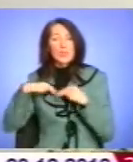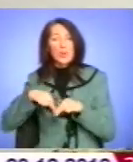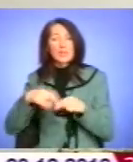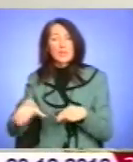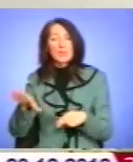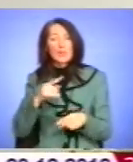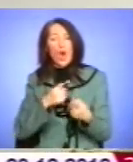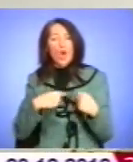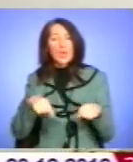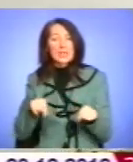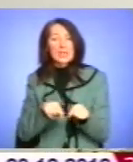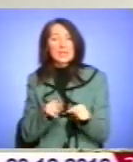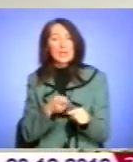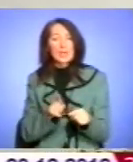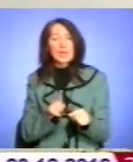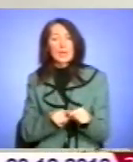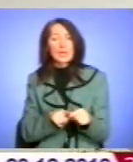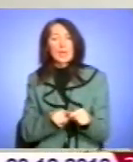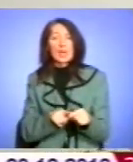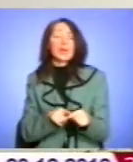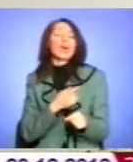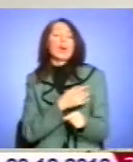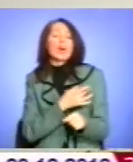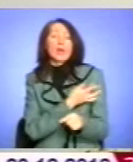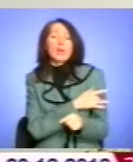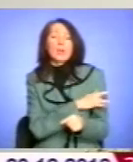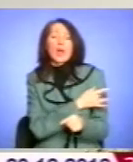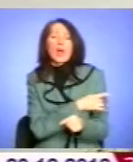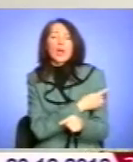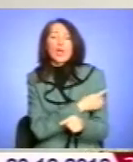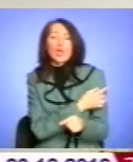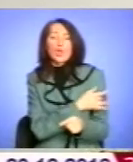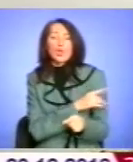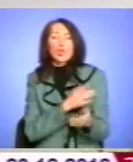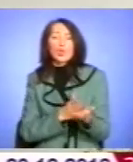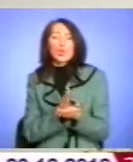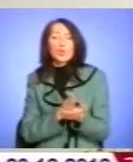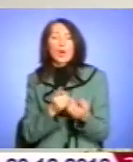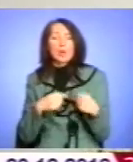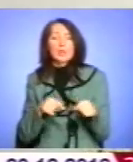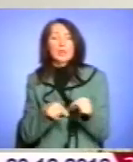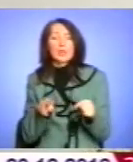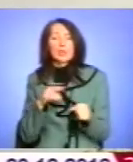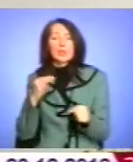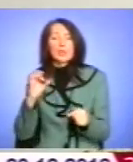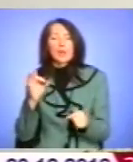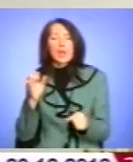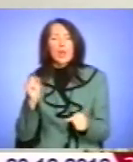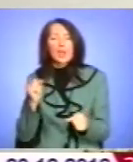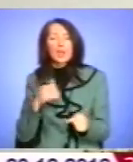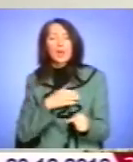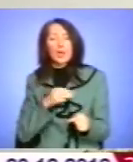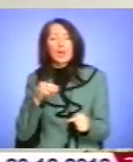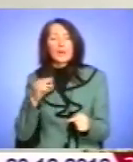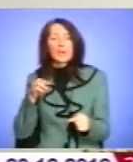організаціями, це з пенітенціарною службою, із громадською організацією «Джерела», з фтизіатрією,